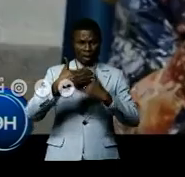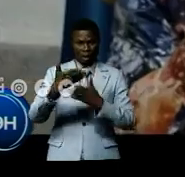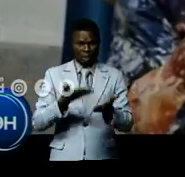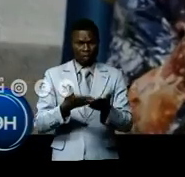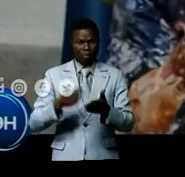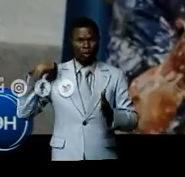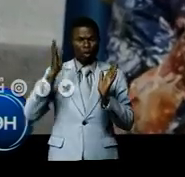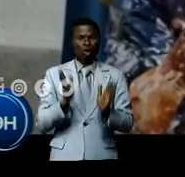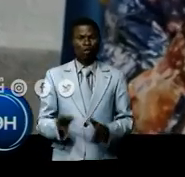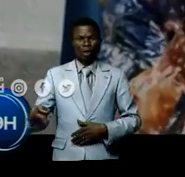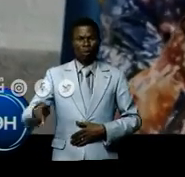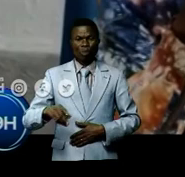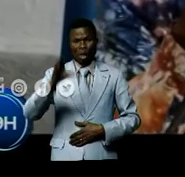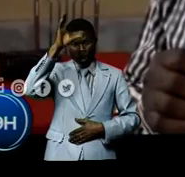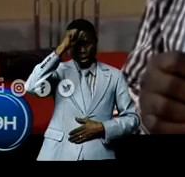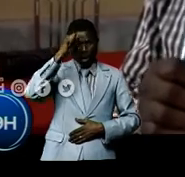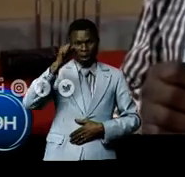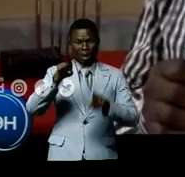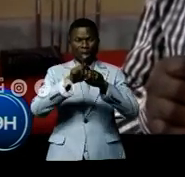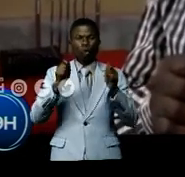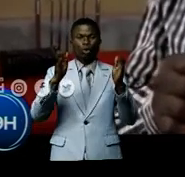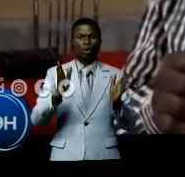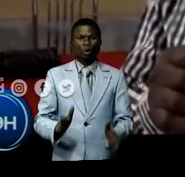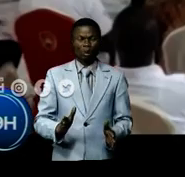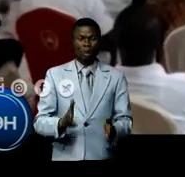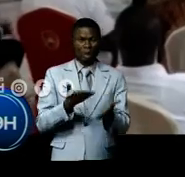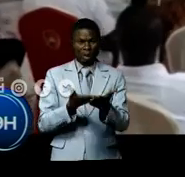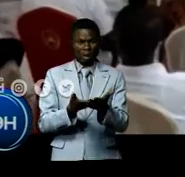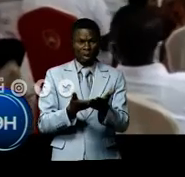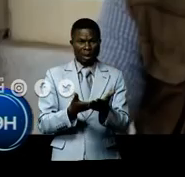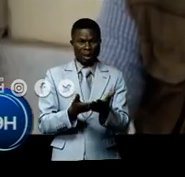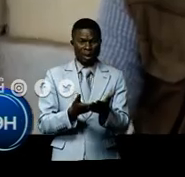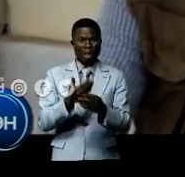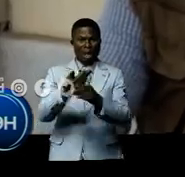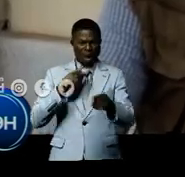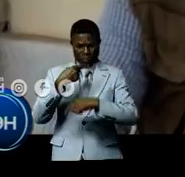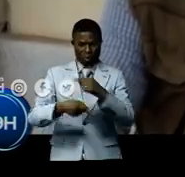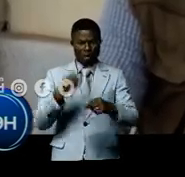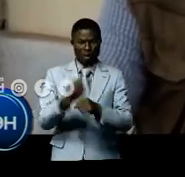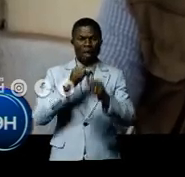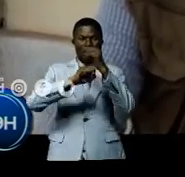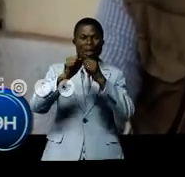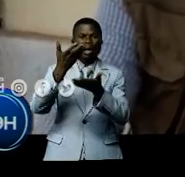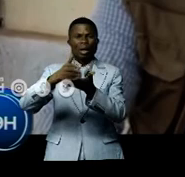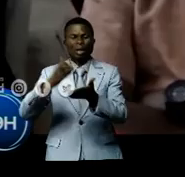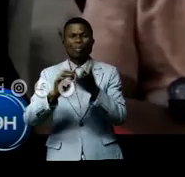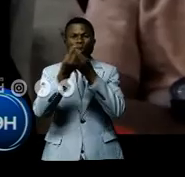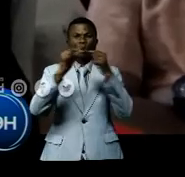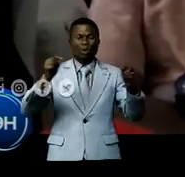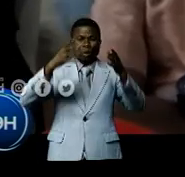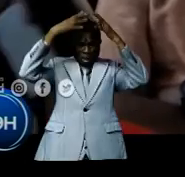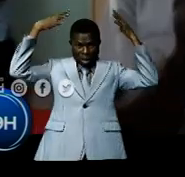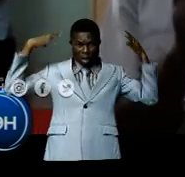du gouverneur de la province du Kwilu et le média. Ceci à la veille du lancement de la campagne de distribution gratuite des